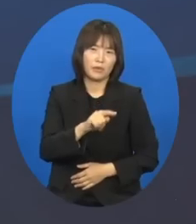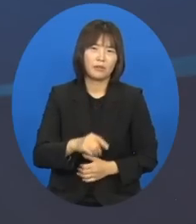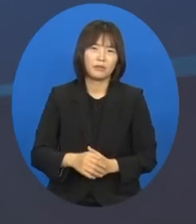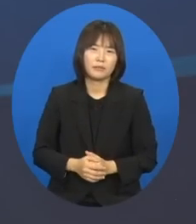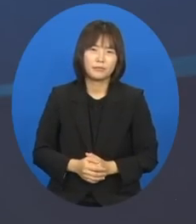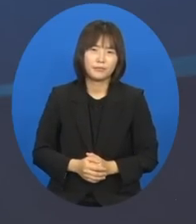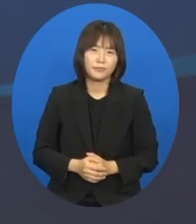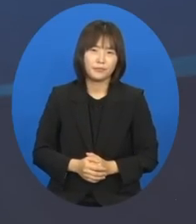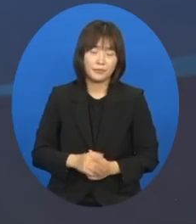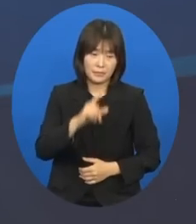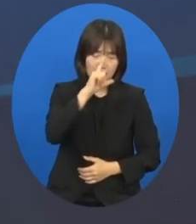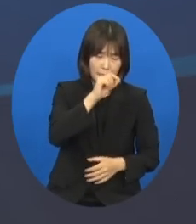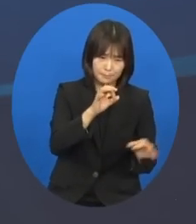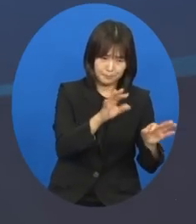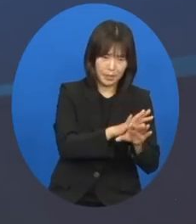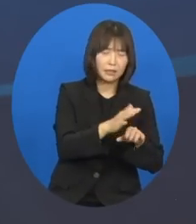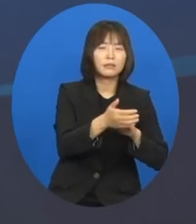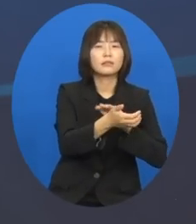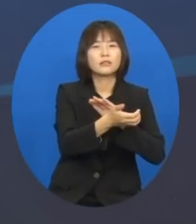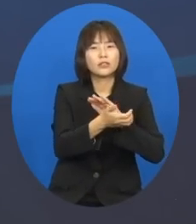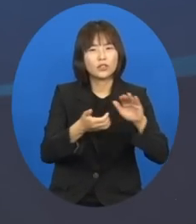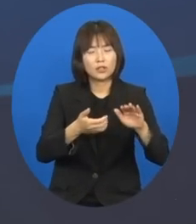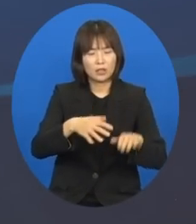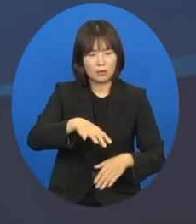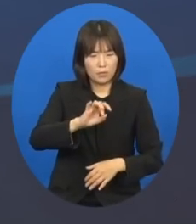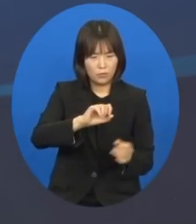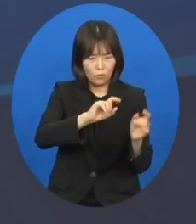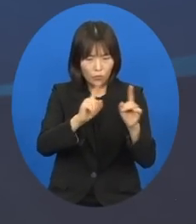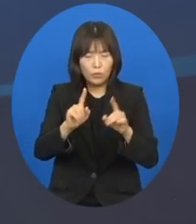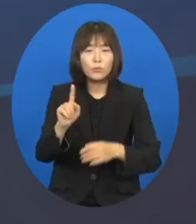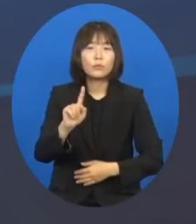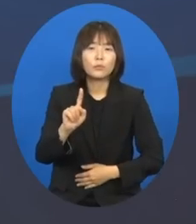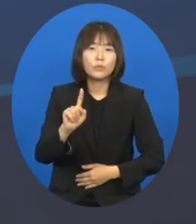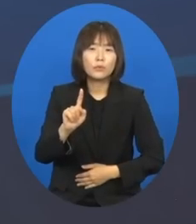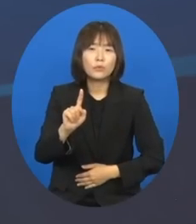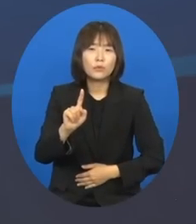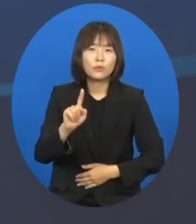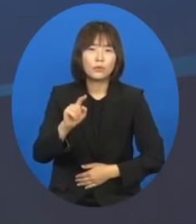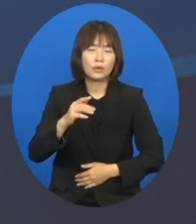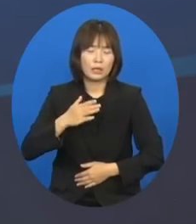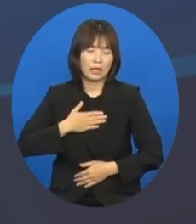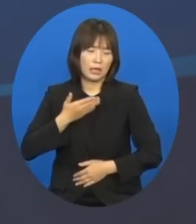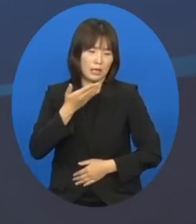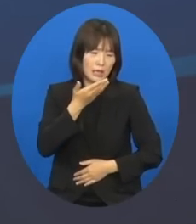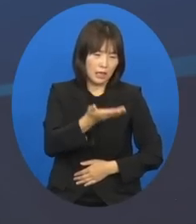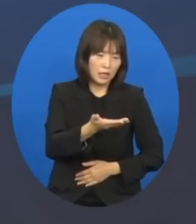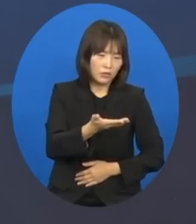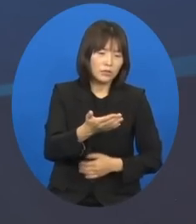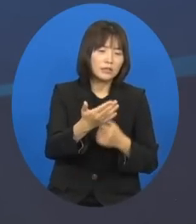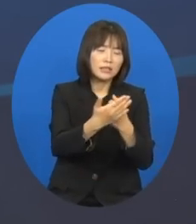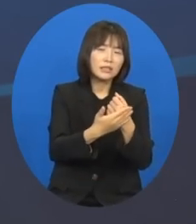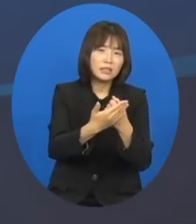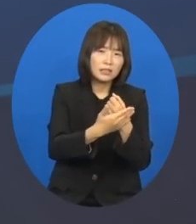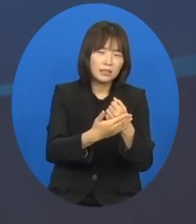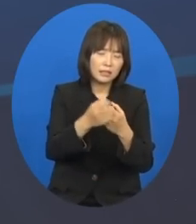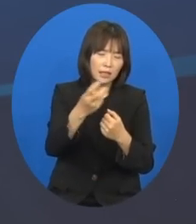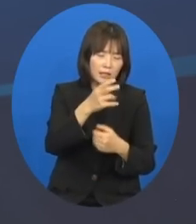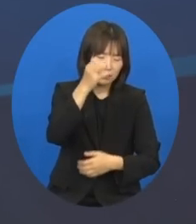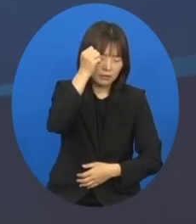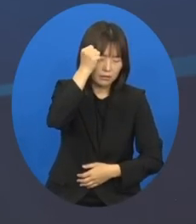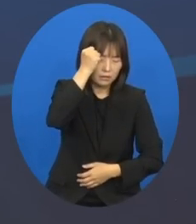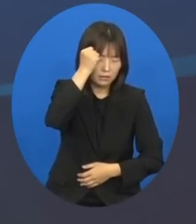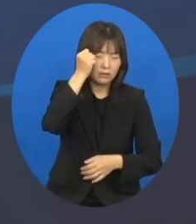너는 가시 빼기 전에 먼저 회복해야 할 것이 내가 내게 준 은혜를 기억하는